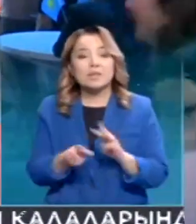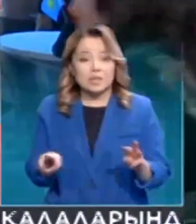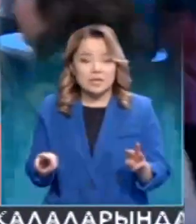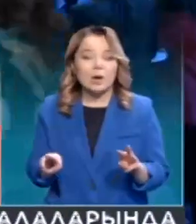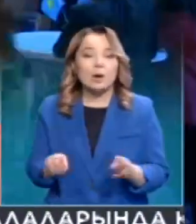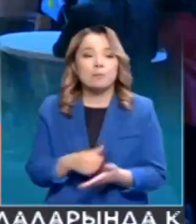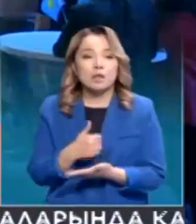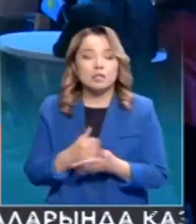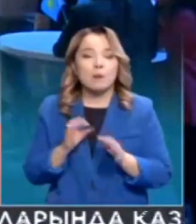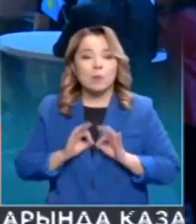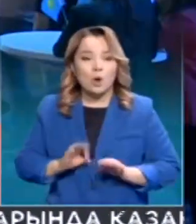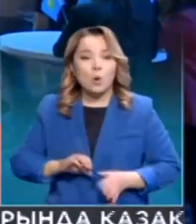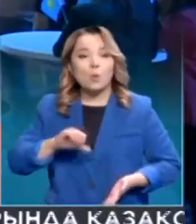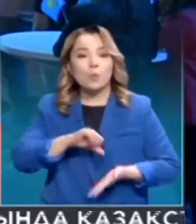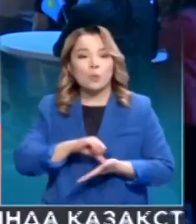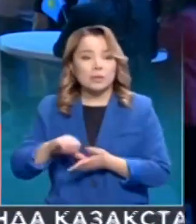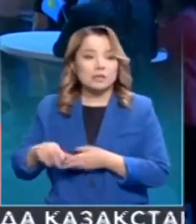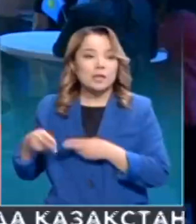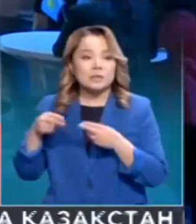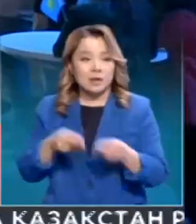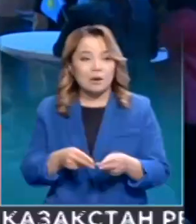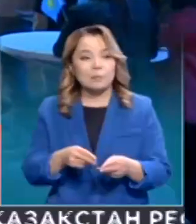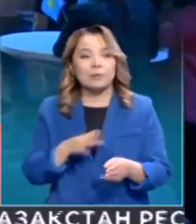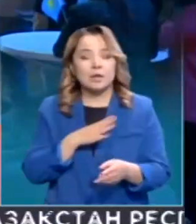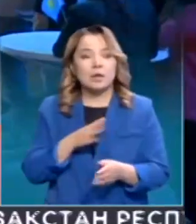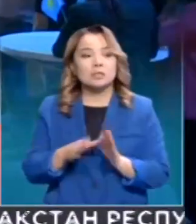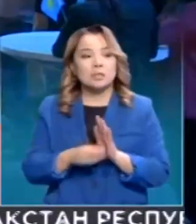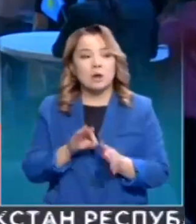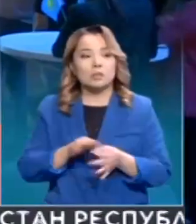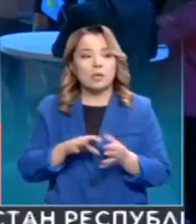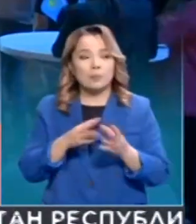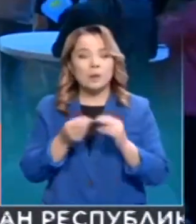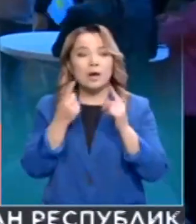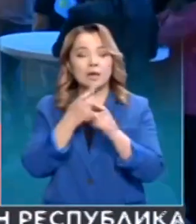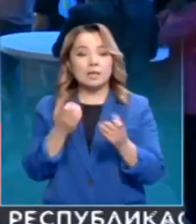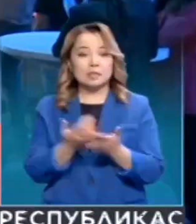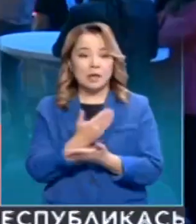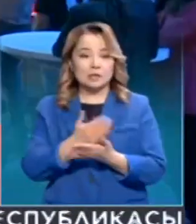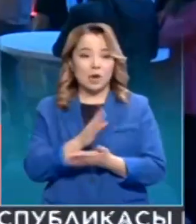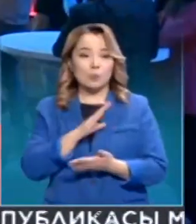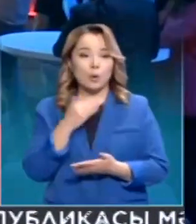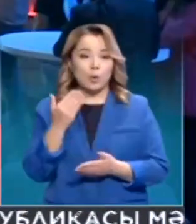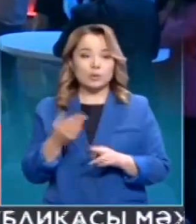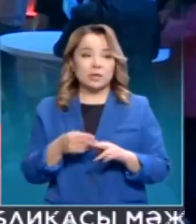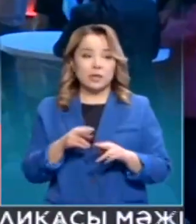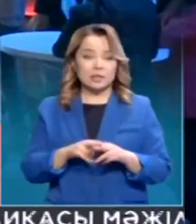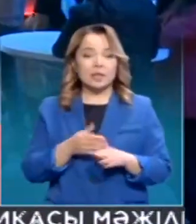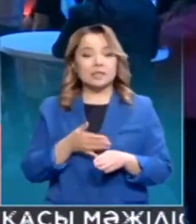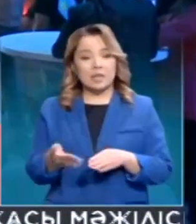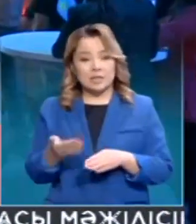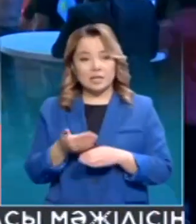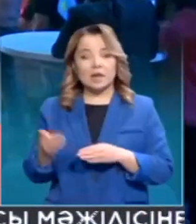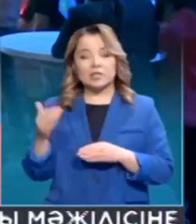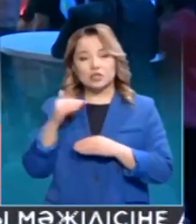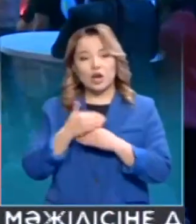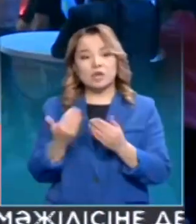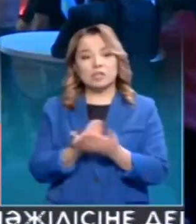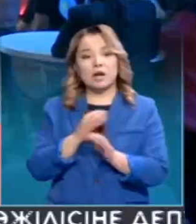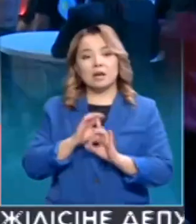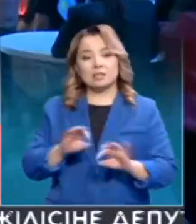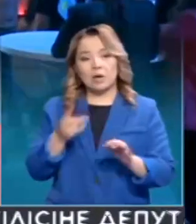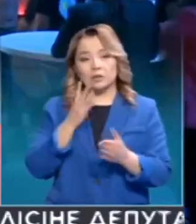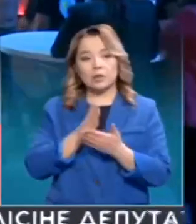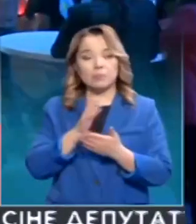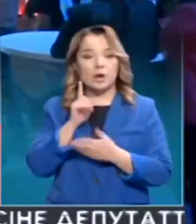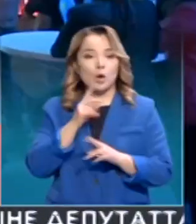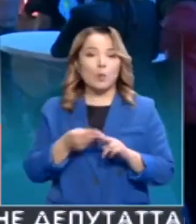мен бас прокуратура өкілдері келіп, сайлау барысы жайында ақпарат таратты. Ол жайында кейінірек айтатын боламын.